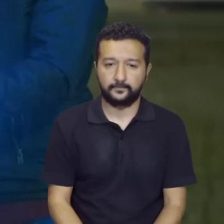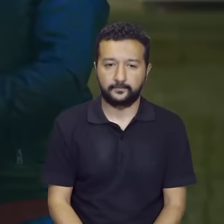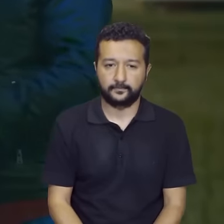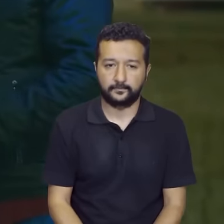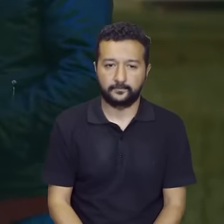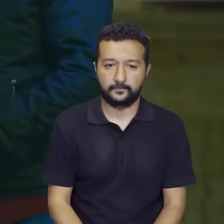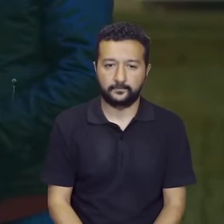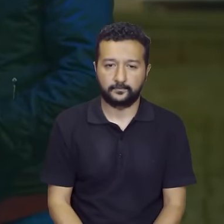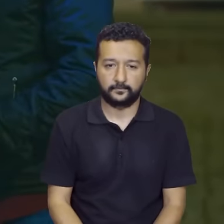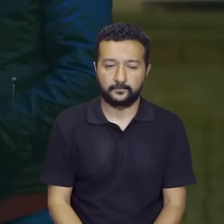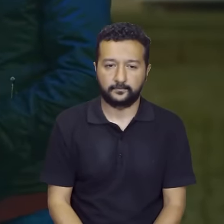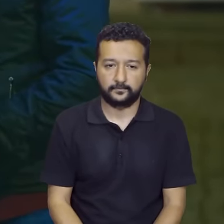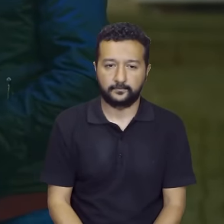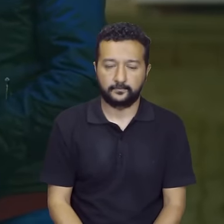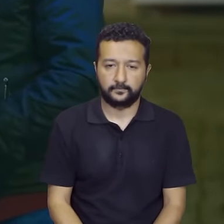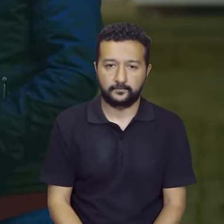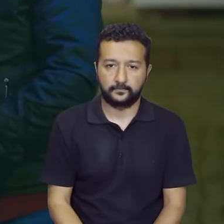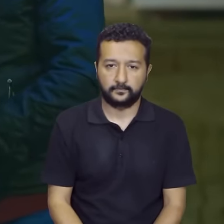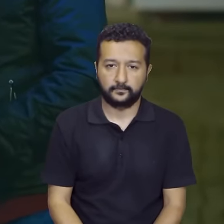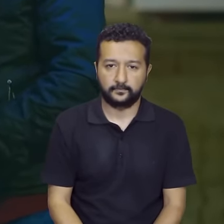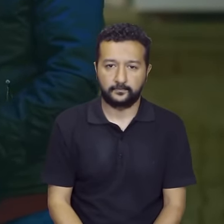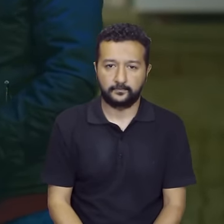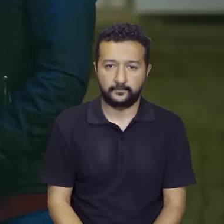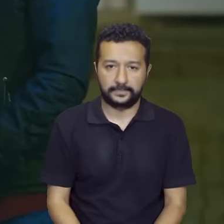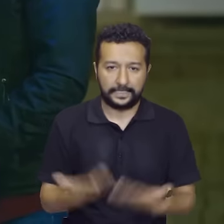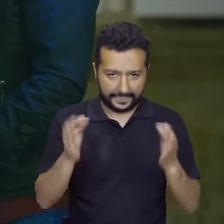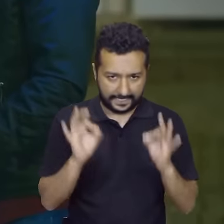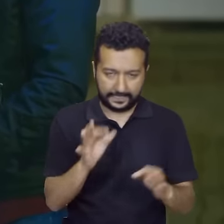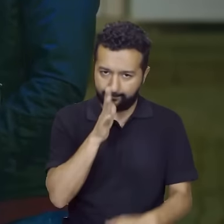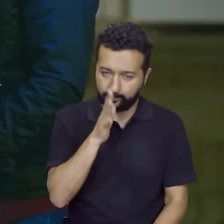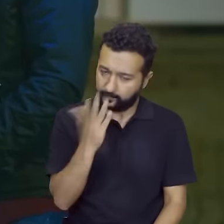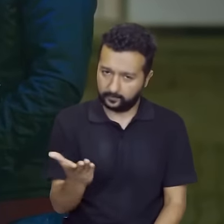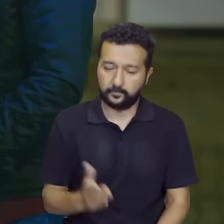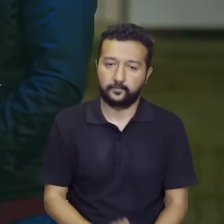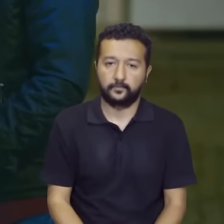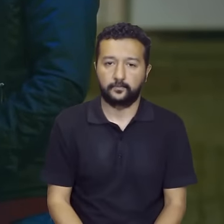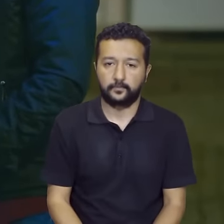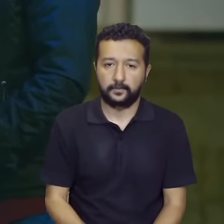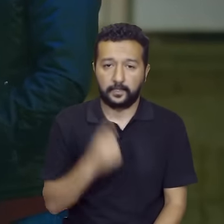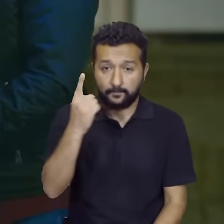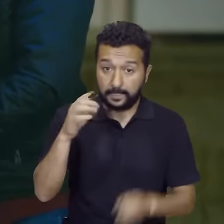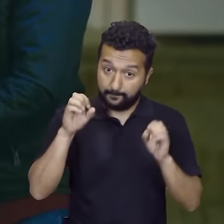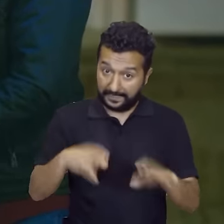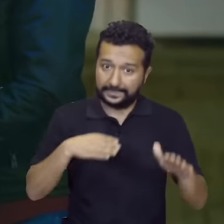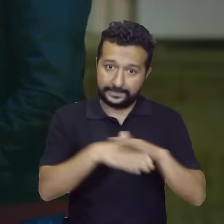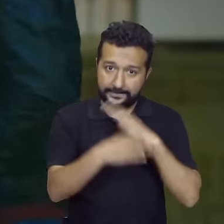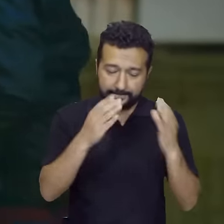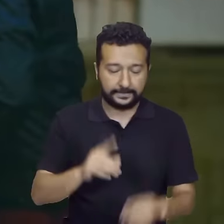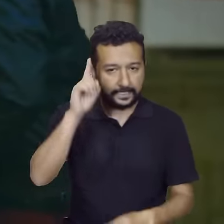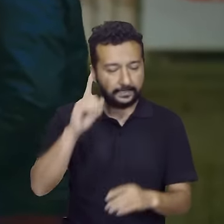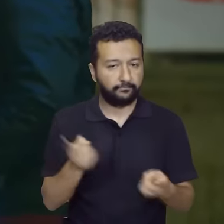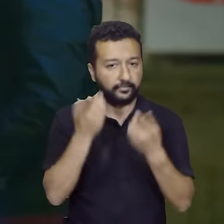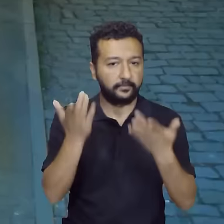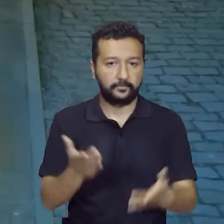Ayşen, kelebeğim kimseye görünmeden gir dükkana rezil oluruz vallahi yazdı. Herhalde. Bir bıraksan gireceğiz. Allah